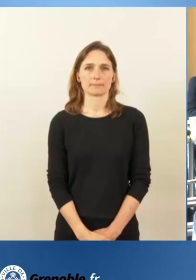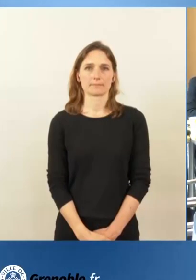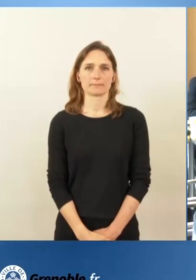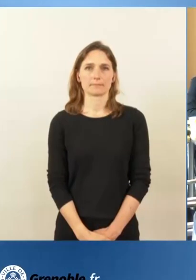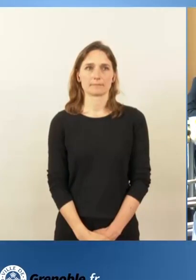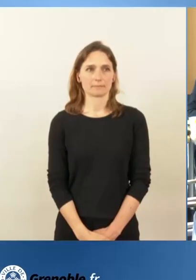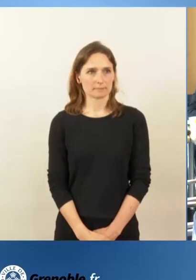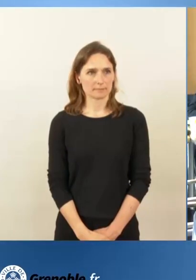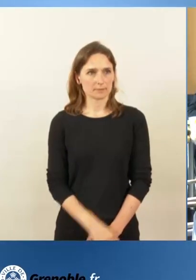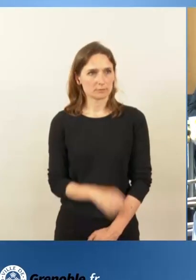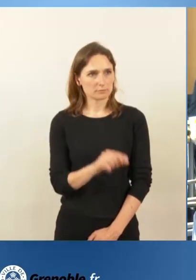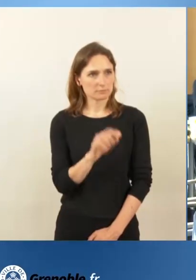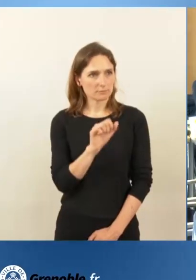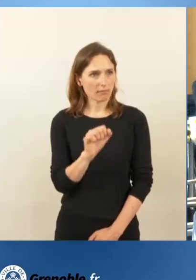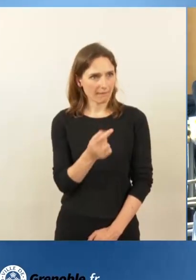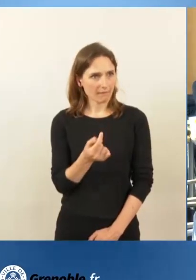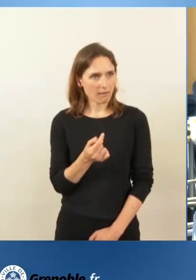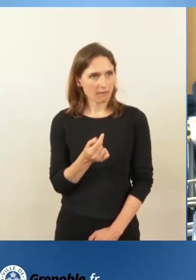Sandra elle est venue